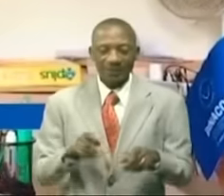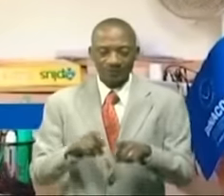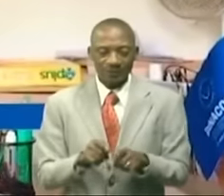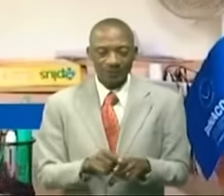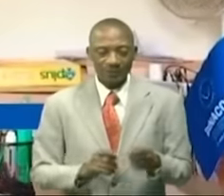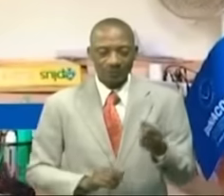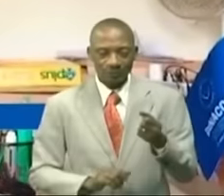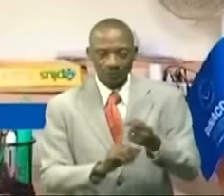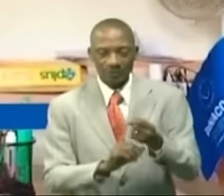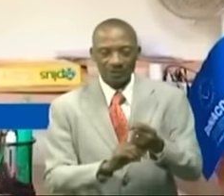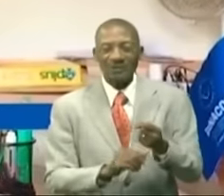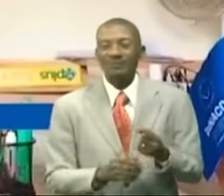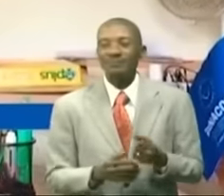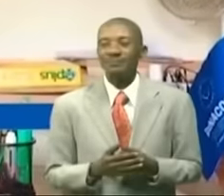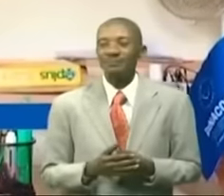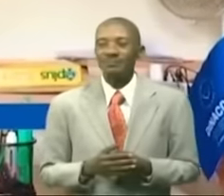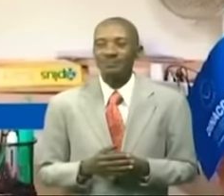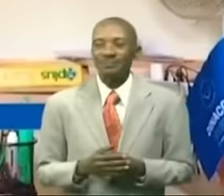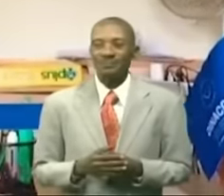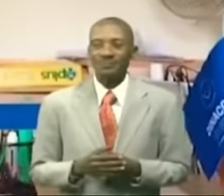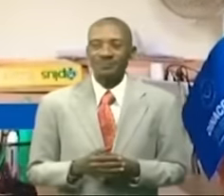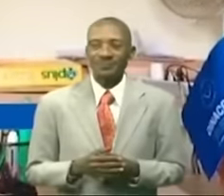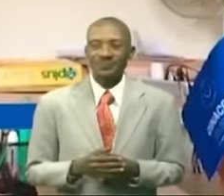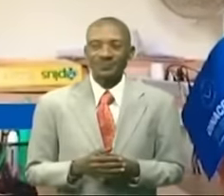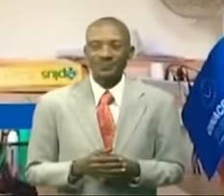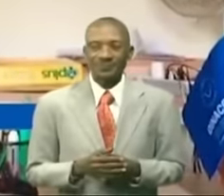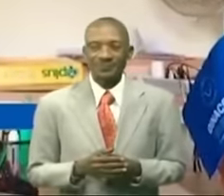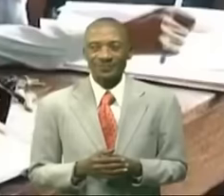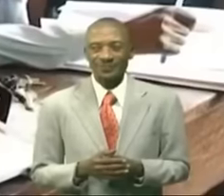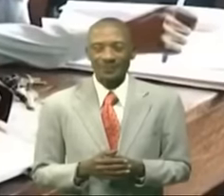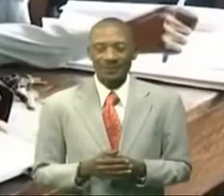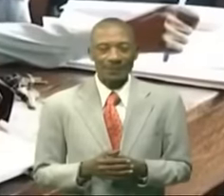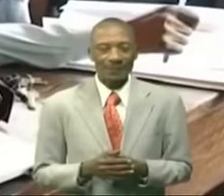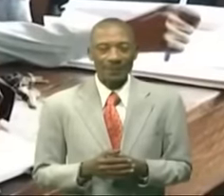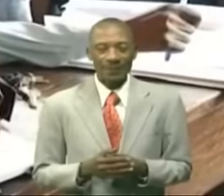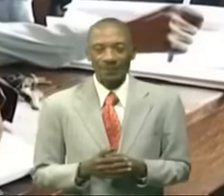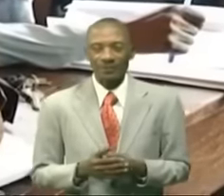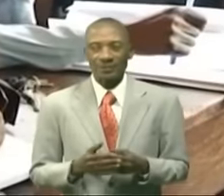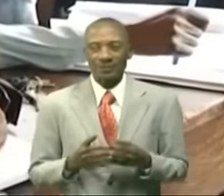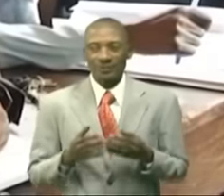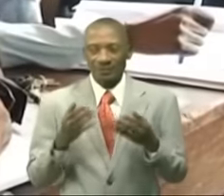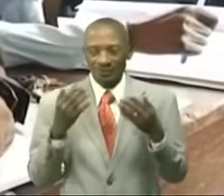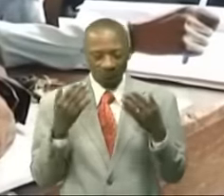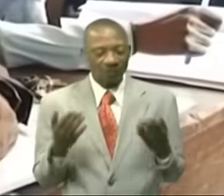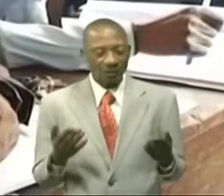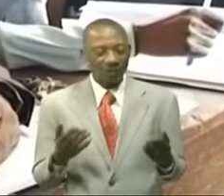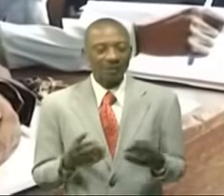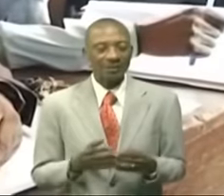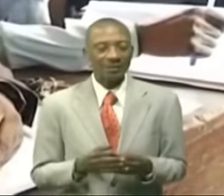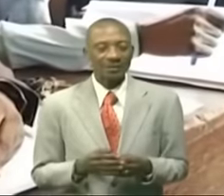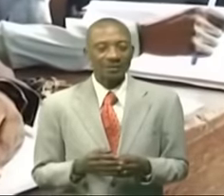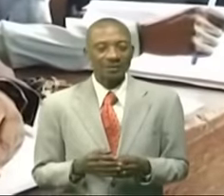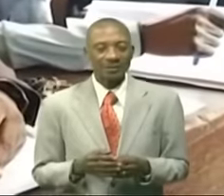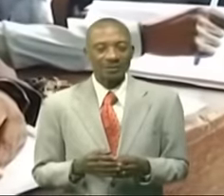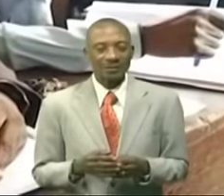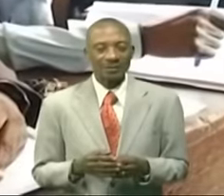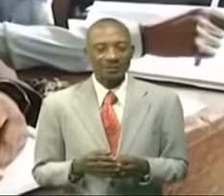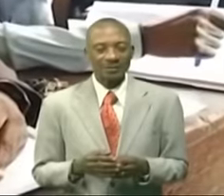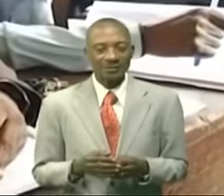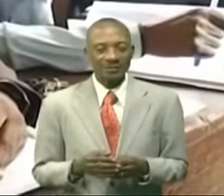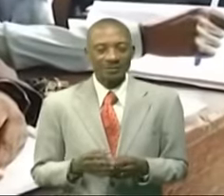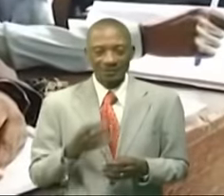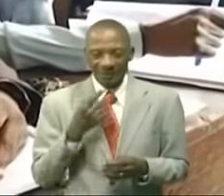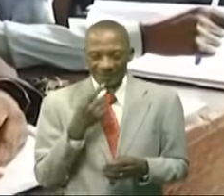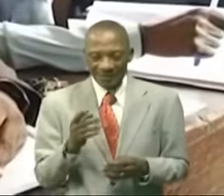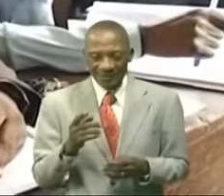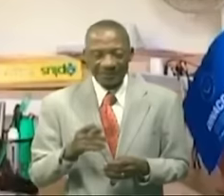les chefs de sous-division pour qu'ils parrainent momentanément ces établissements-là, jusqu'à